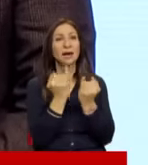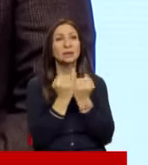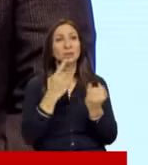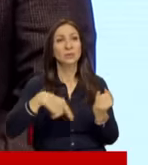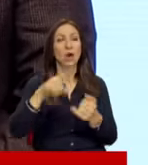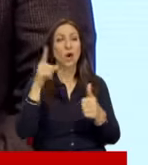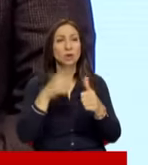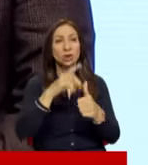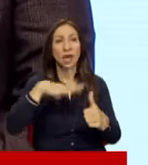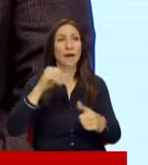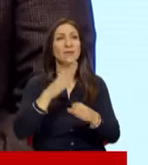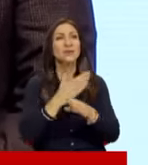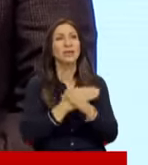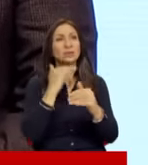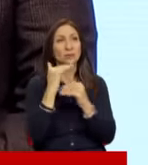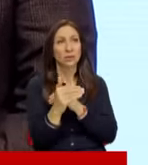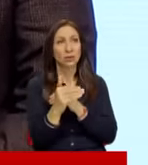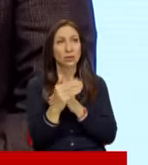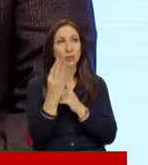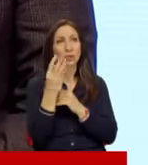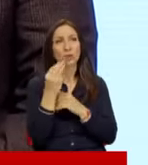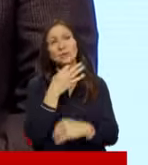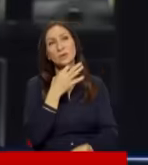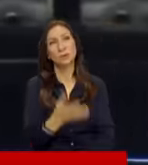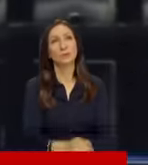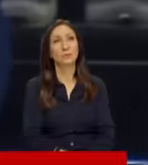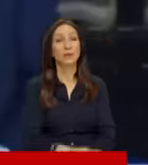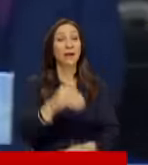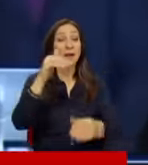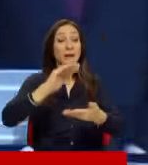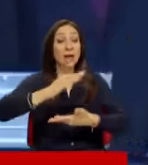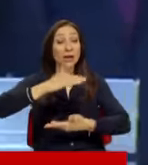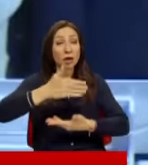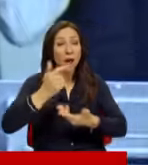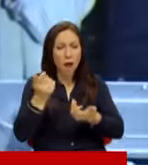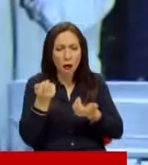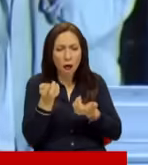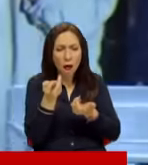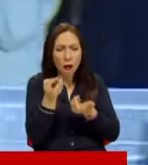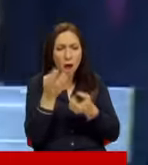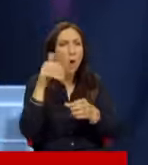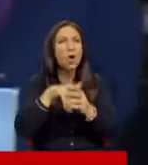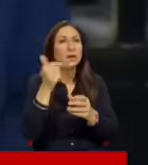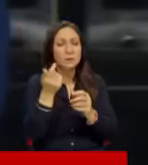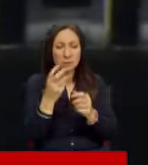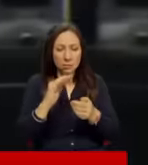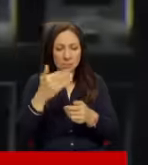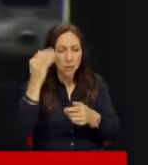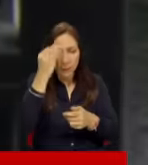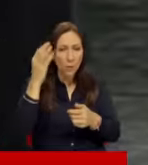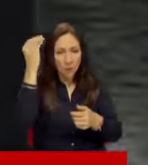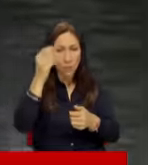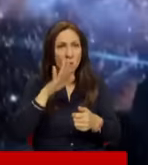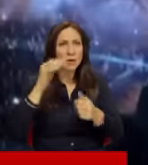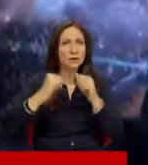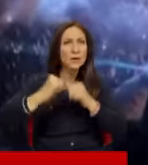kardeşlerimize, öncelikle her vatandaşımıza çok çok teşekkür ediyorum. Sandıklar açıldı, oylar sayılmaya başlandı. Her sandık açıldığında Ekrem